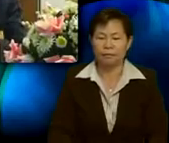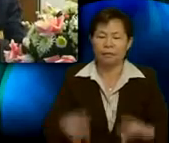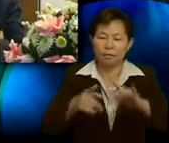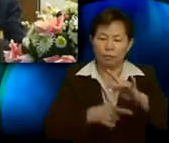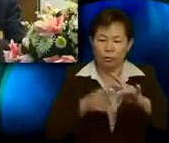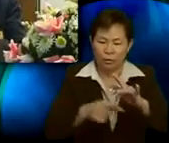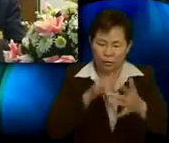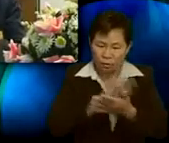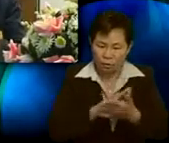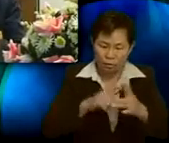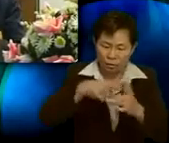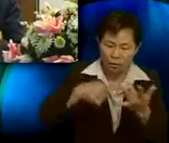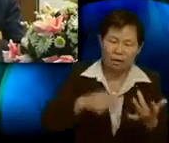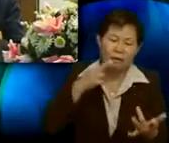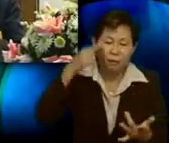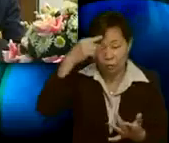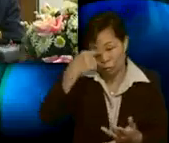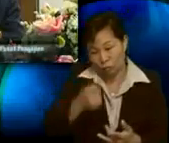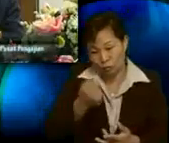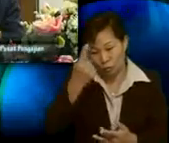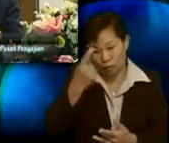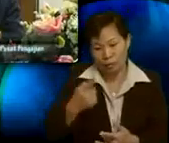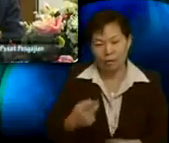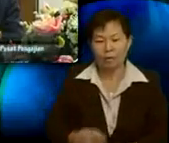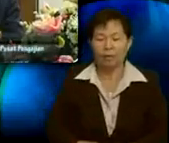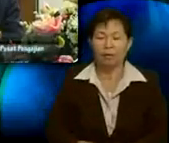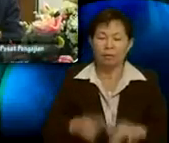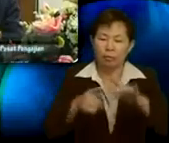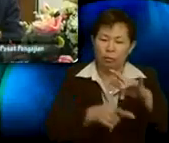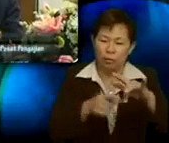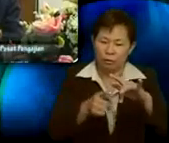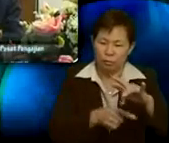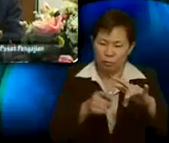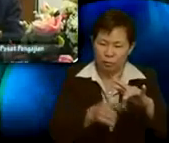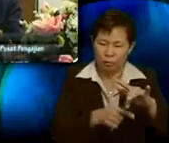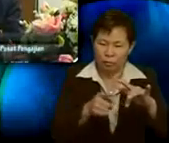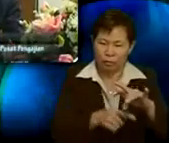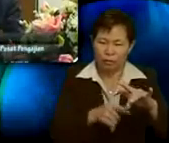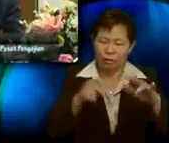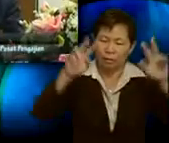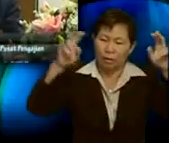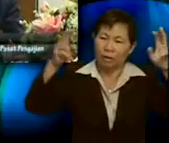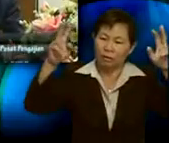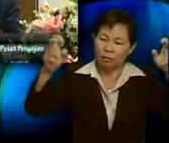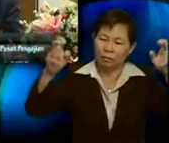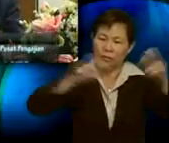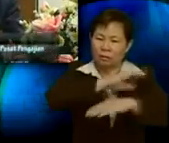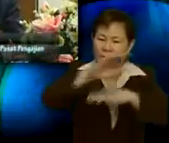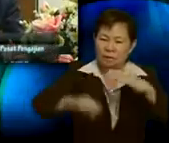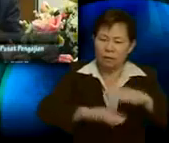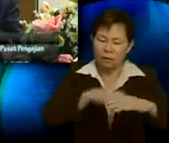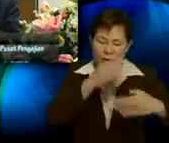Ponteng sekolah di kalangan remaja, untuk memahaminya kita perlu tengokkan apa itu kata ponteng. Ponteng daripada aspek